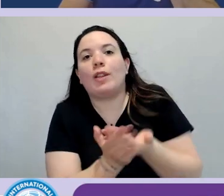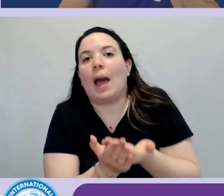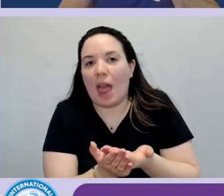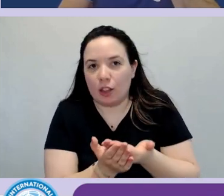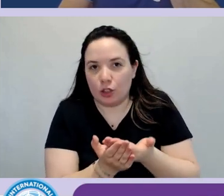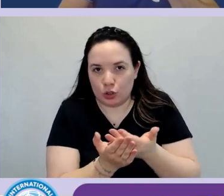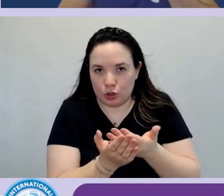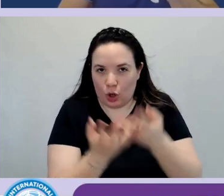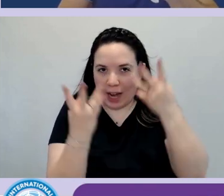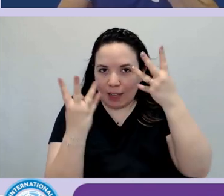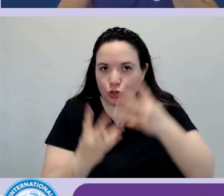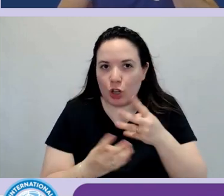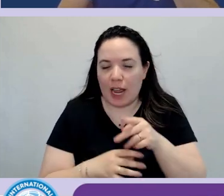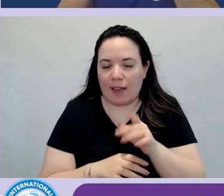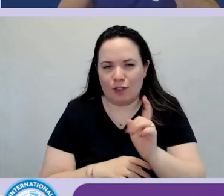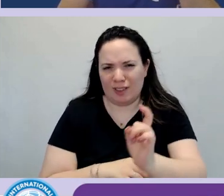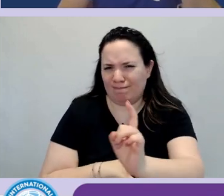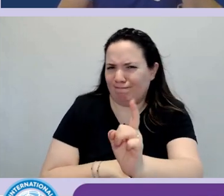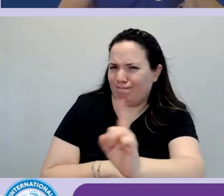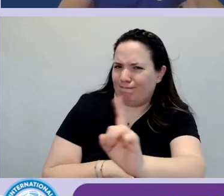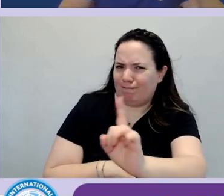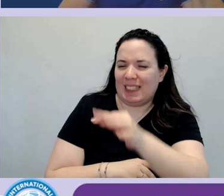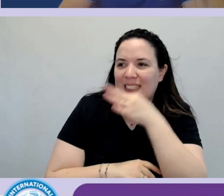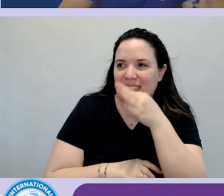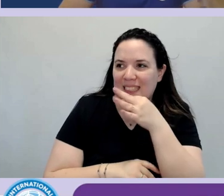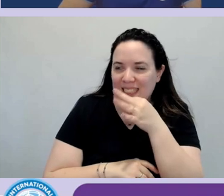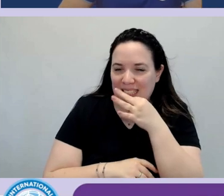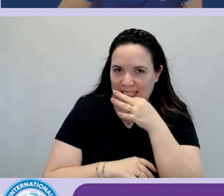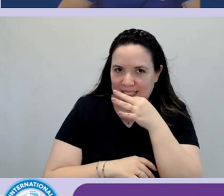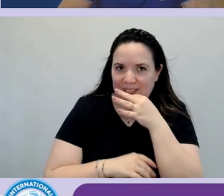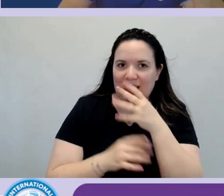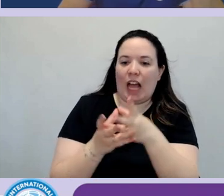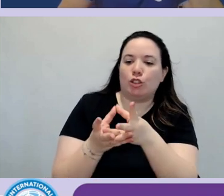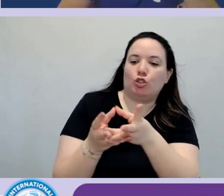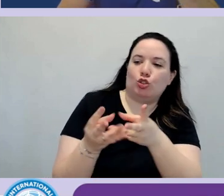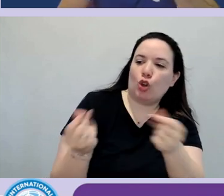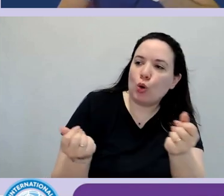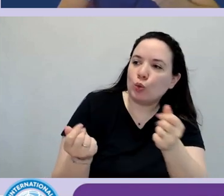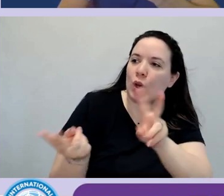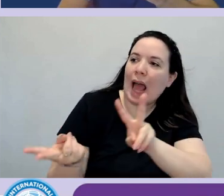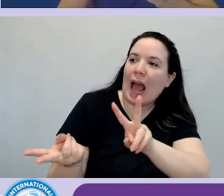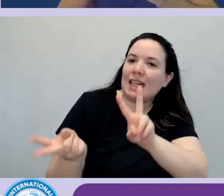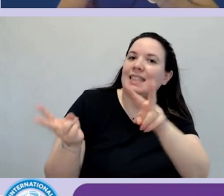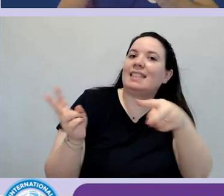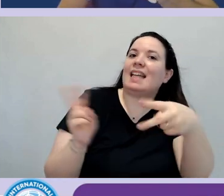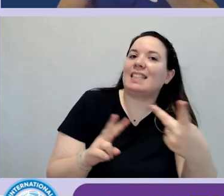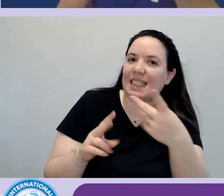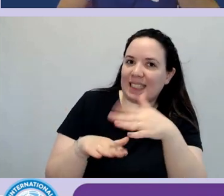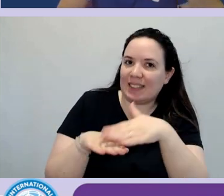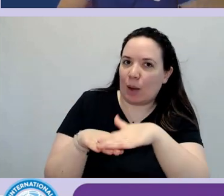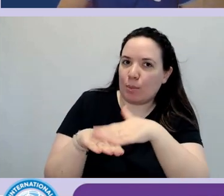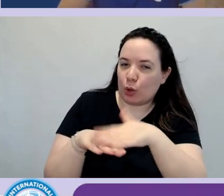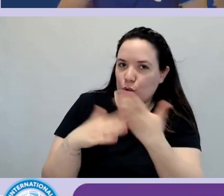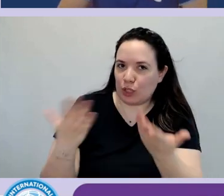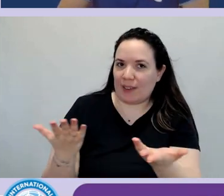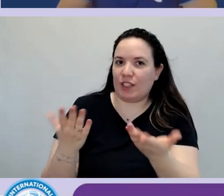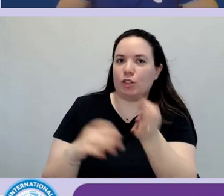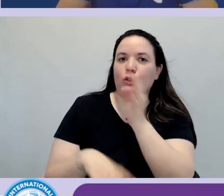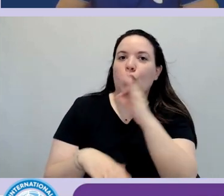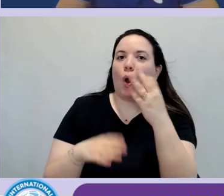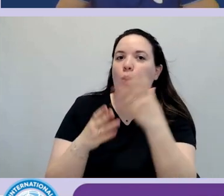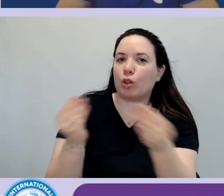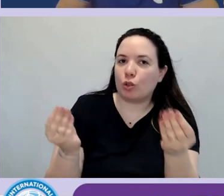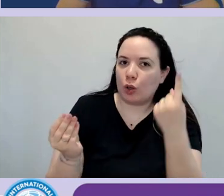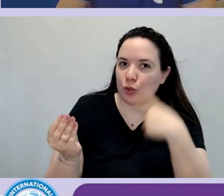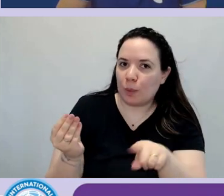l'accomodamento ragionevole è ti do un'alternativa al servizio al prodotto in modo che comunque puoi